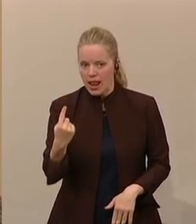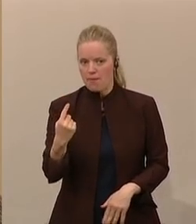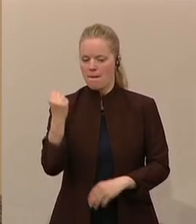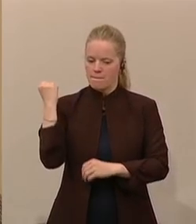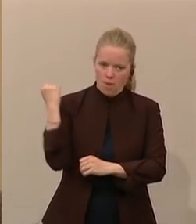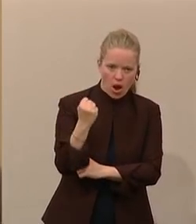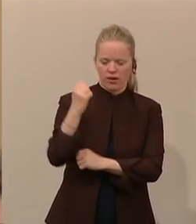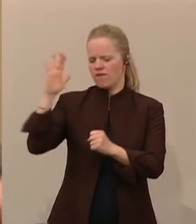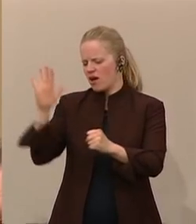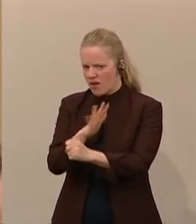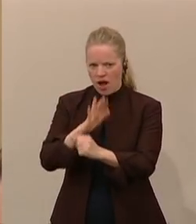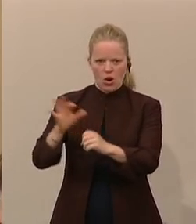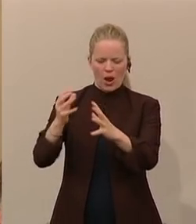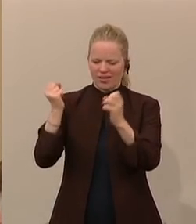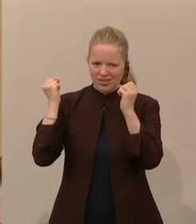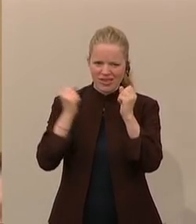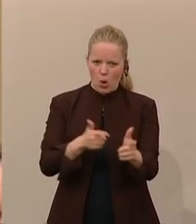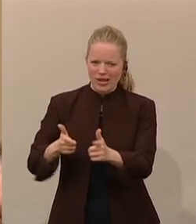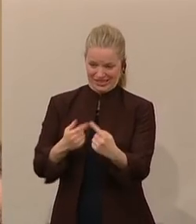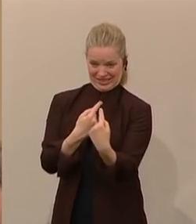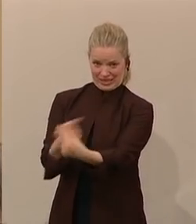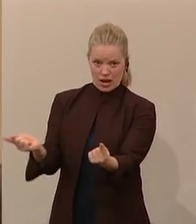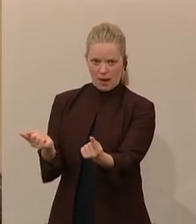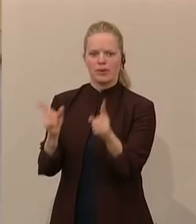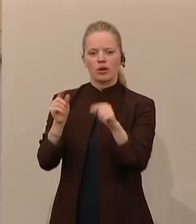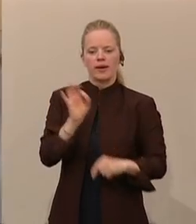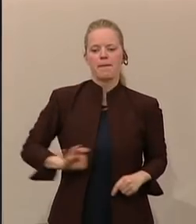Kriminellen. Und wenn Sie sagen,